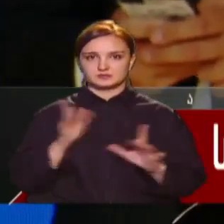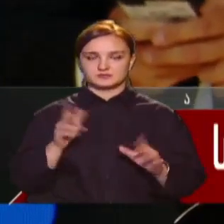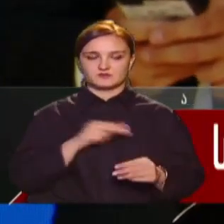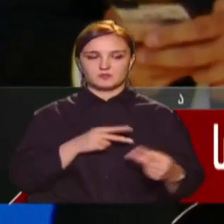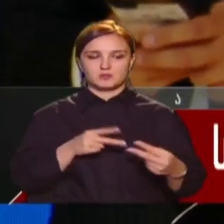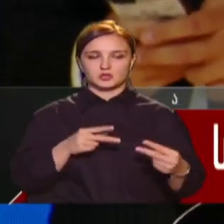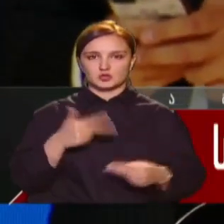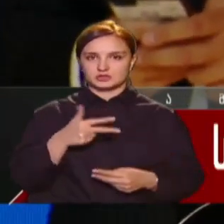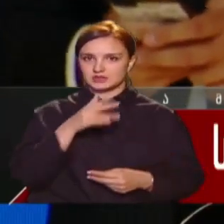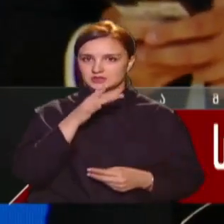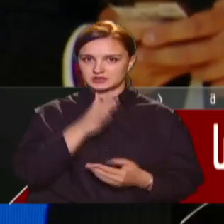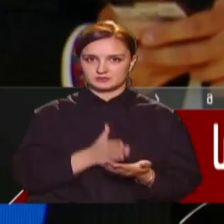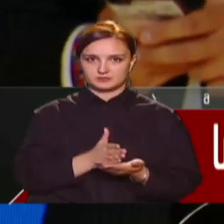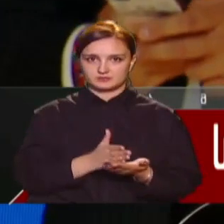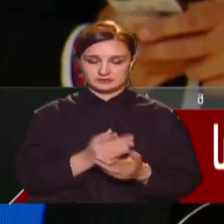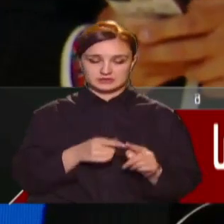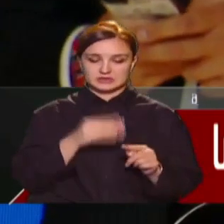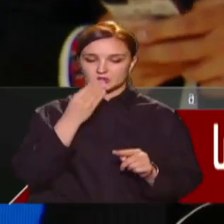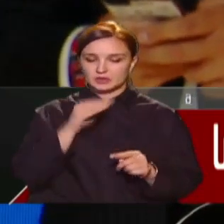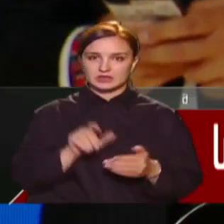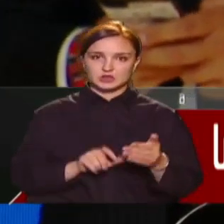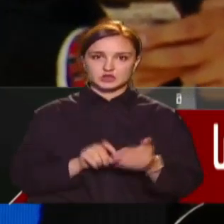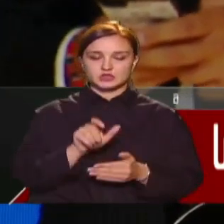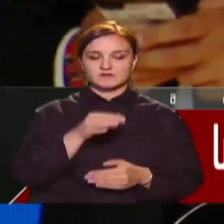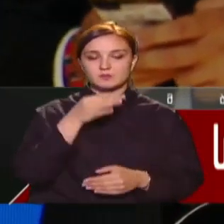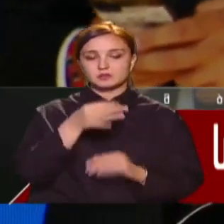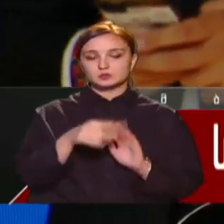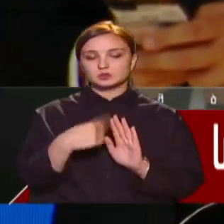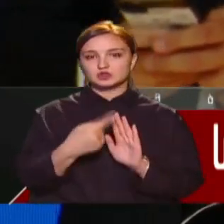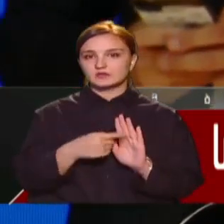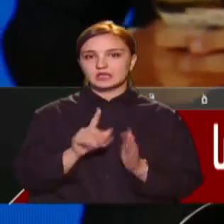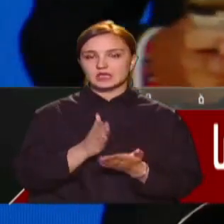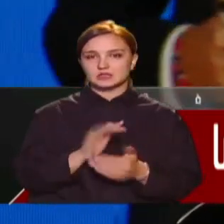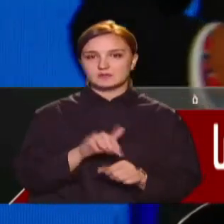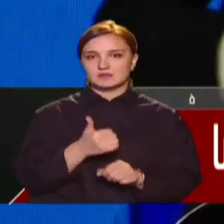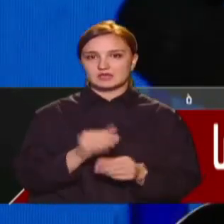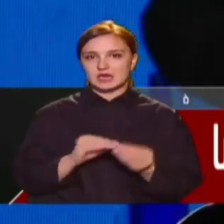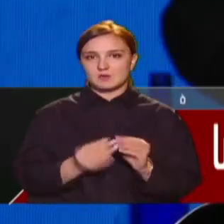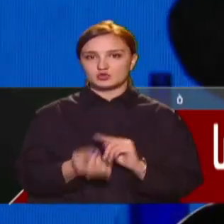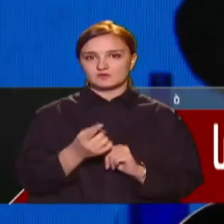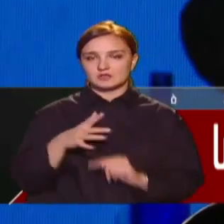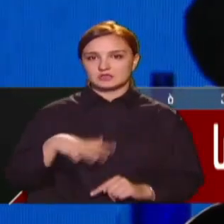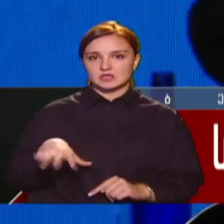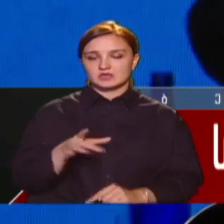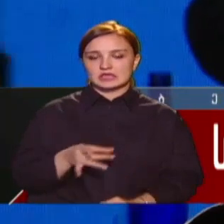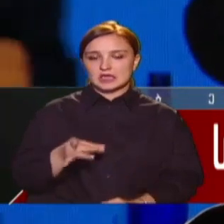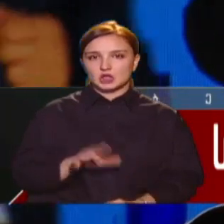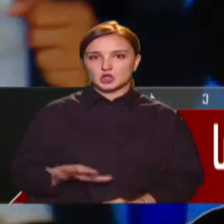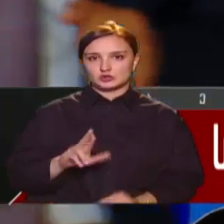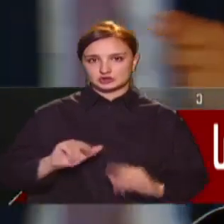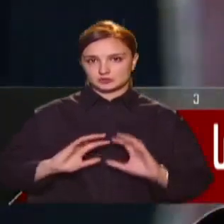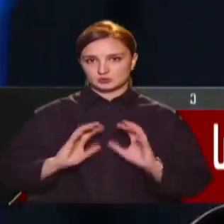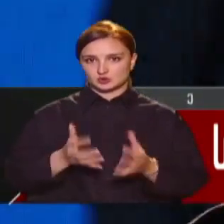30 წლის თავს საქართველოსთან. საუკეთესო გზა გავცე პასუხი კითხვას, თუ რა არის მთავარი გამოწვევა საქართველოსთვის რეგიონში და